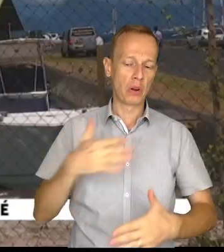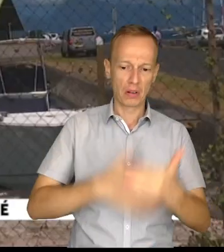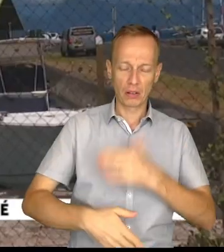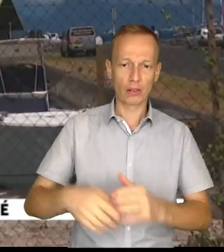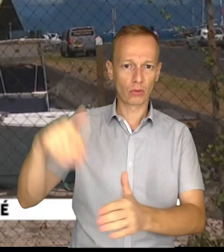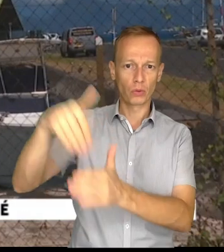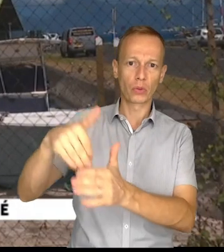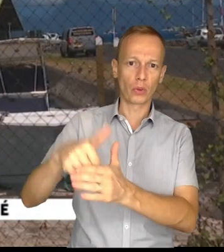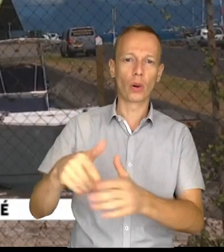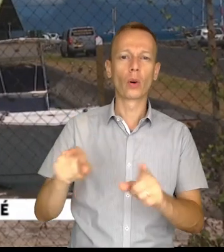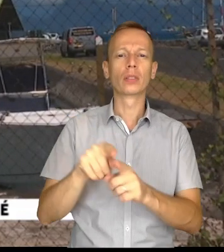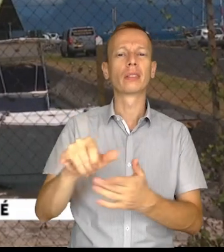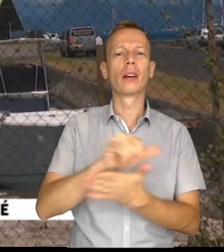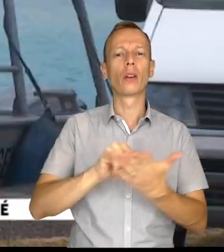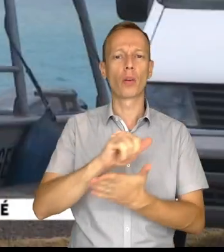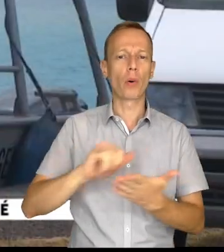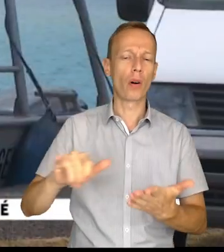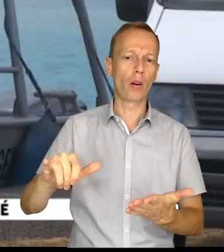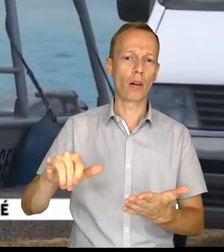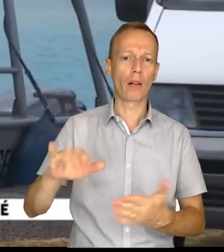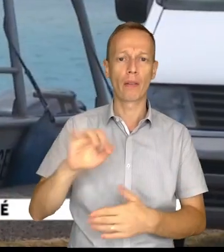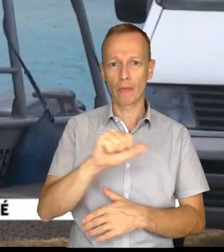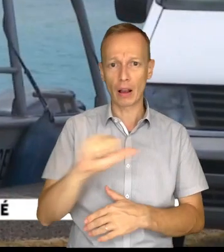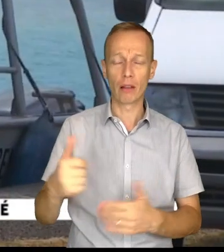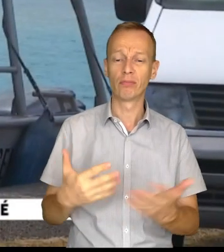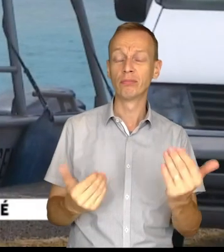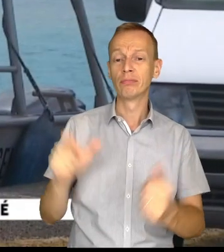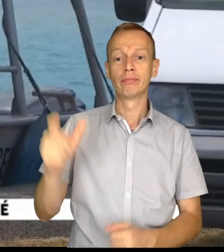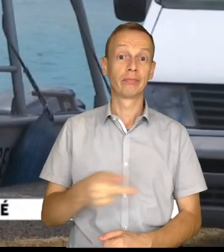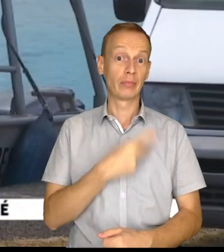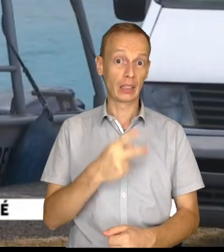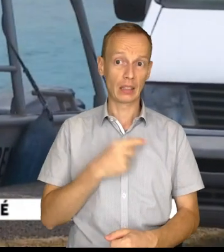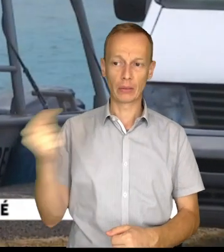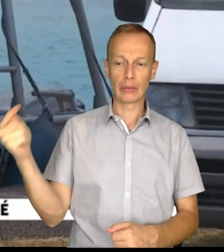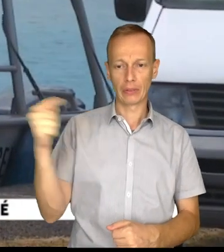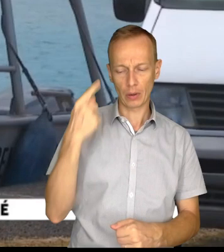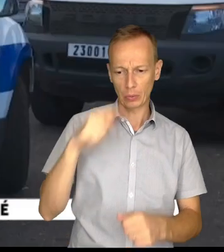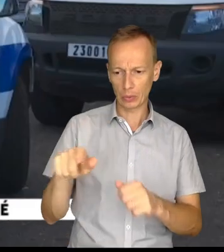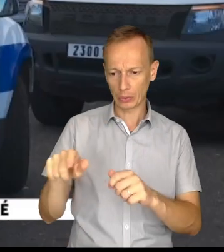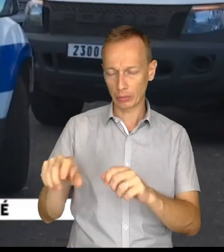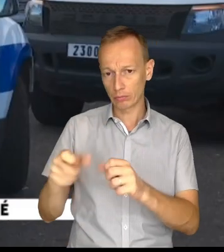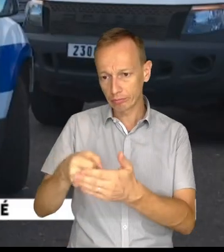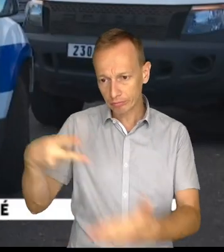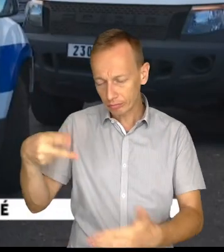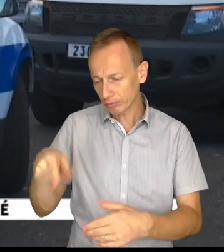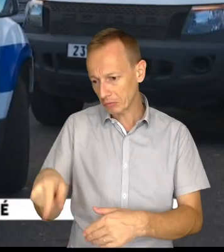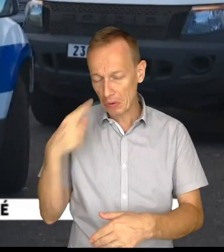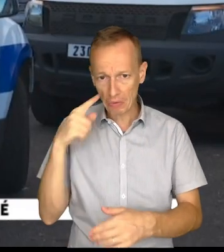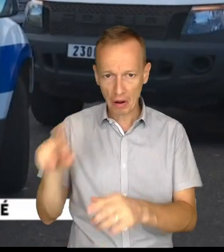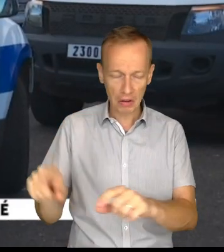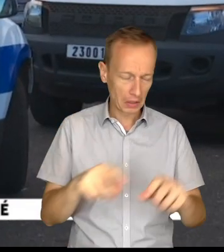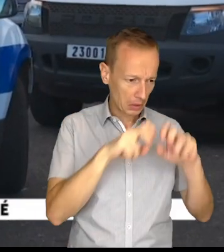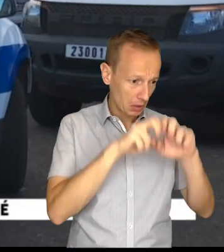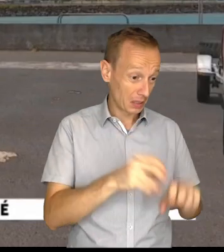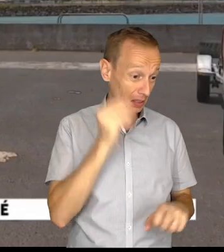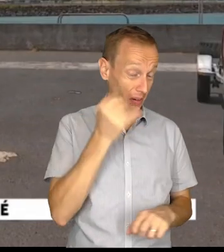à l'intérieur et ici, à l'aéroport de FAA, ils attendent un médecin qui puisse effectuer des analyses afin de confirmer